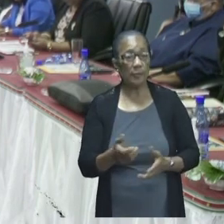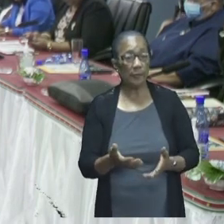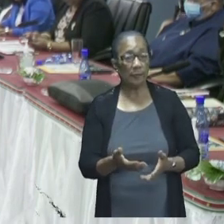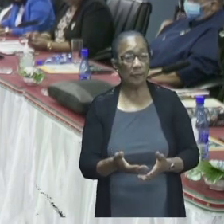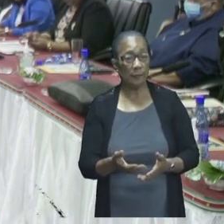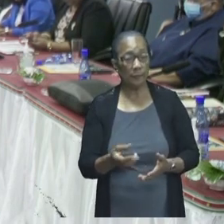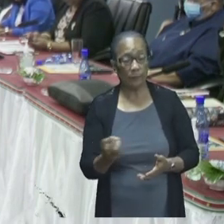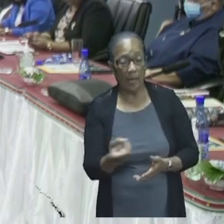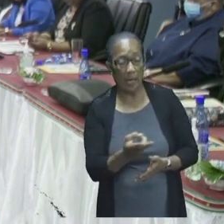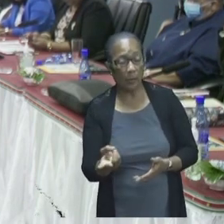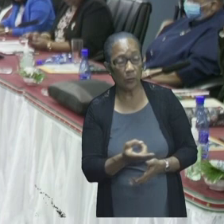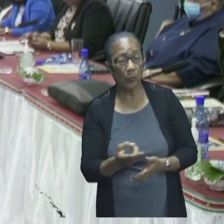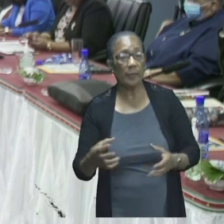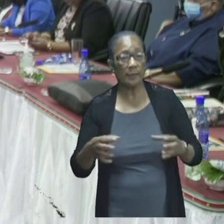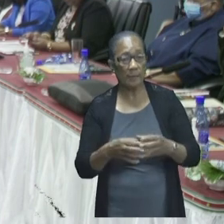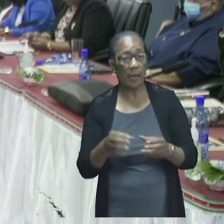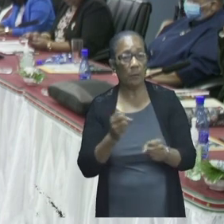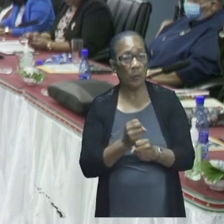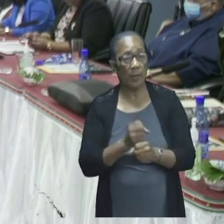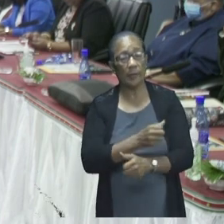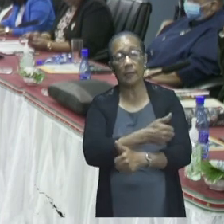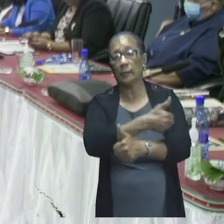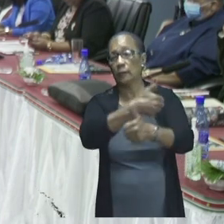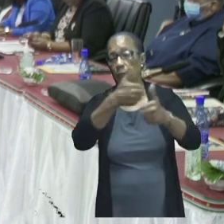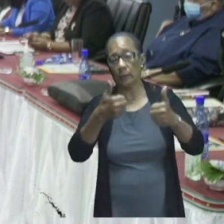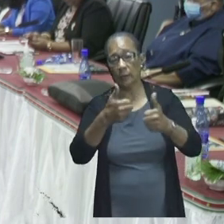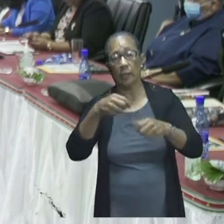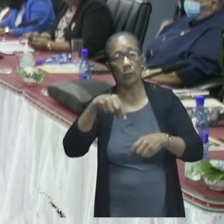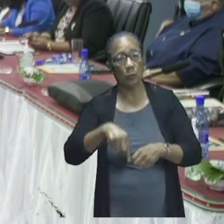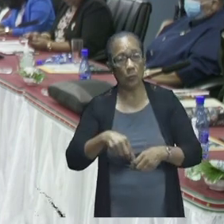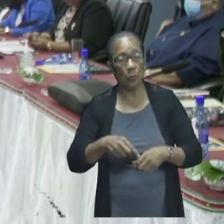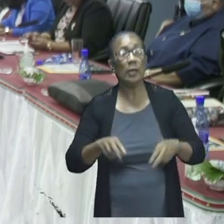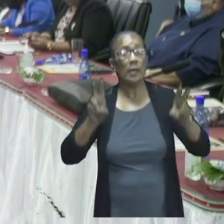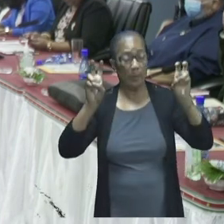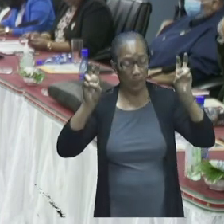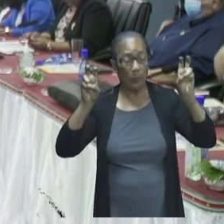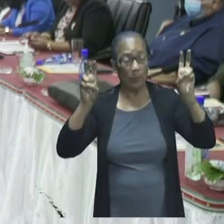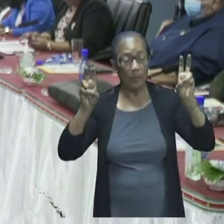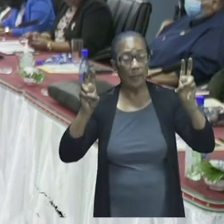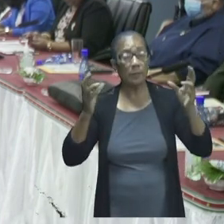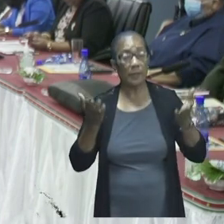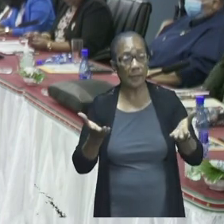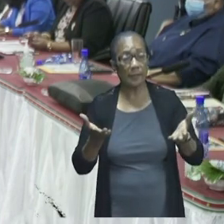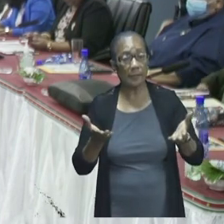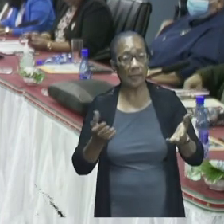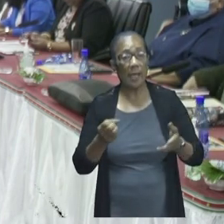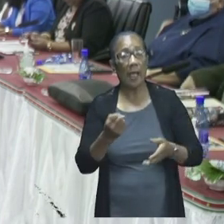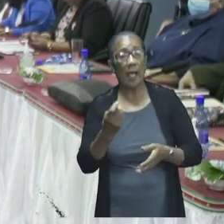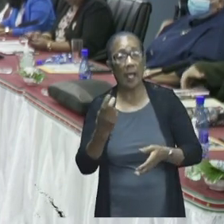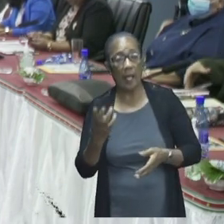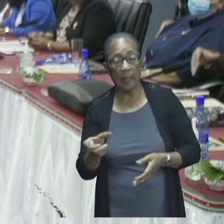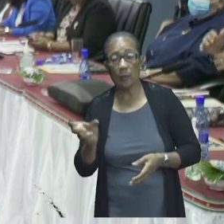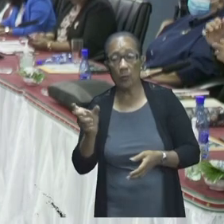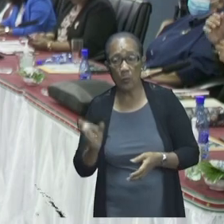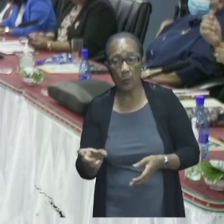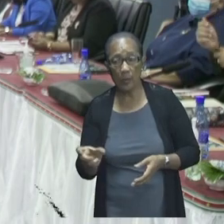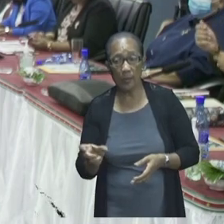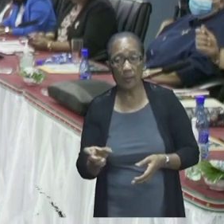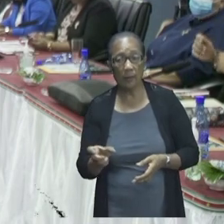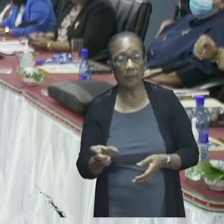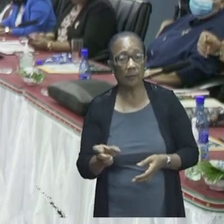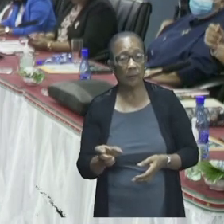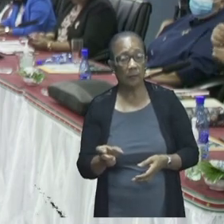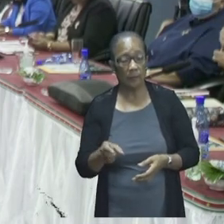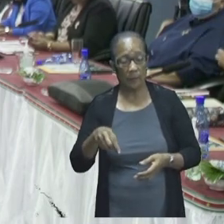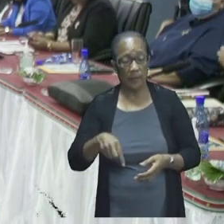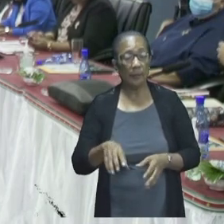samenwerking is perfect op dit niveau eerst shows zijn er ja en misschien elke week dat wordt issue wat middenrif het bespreken met